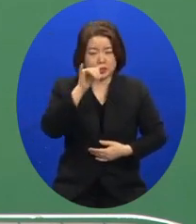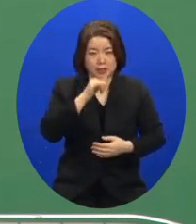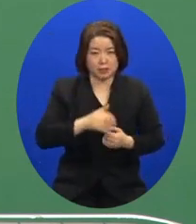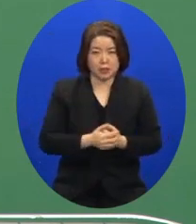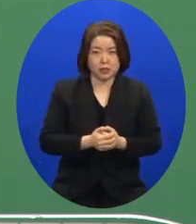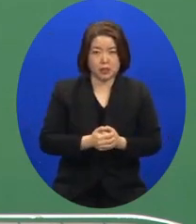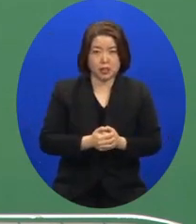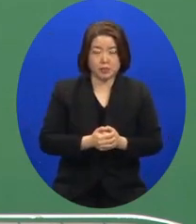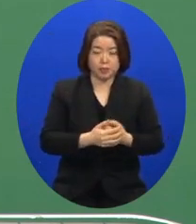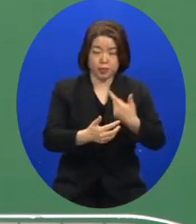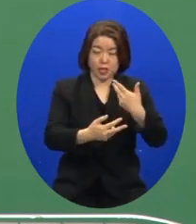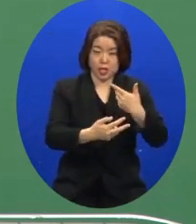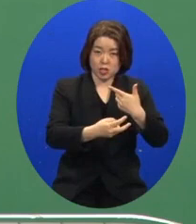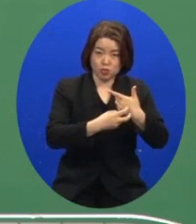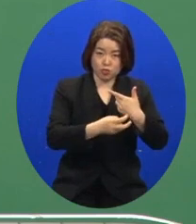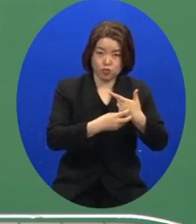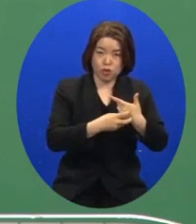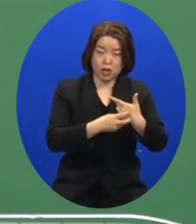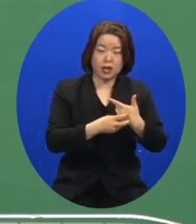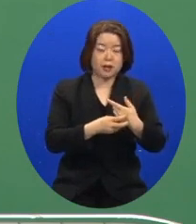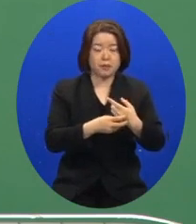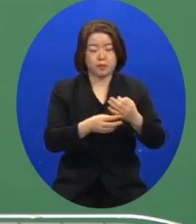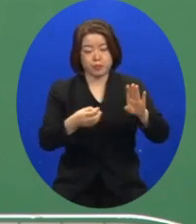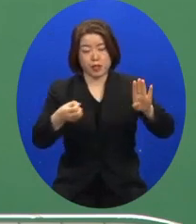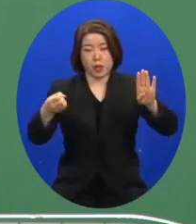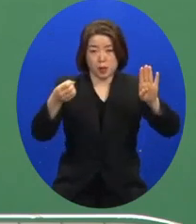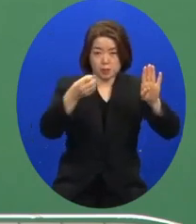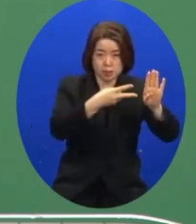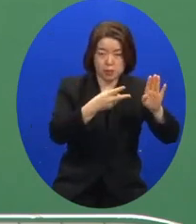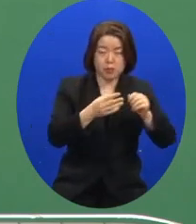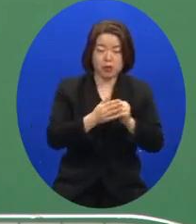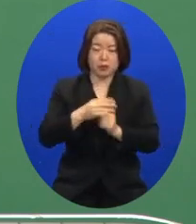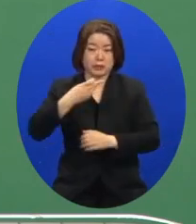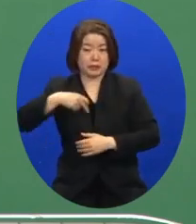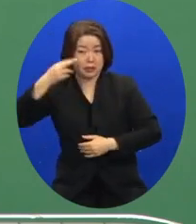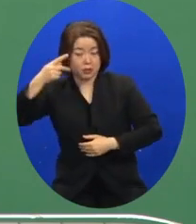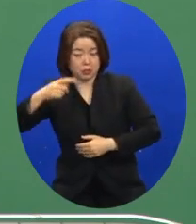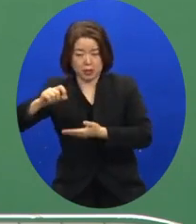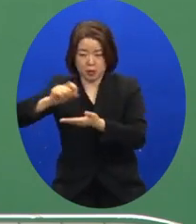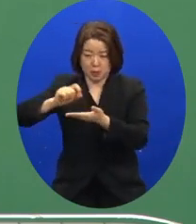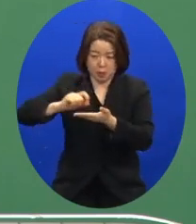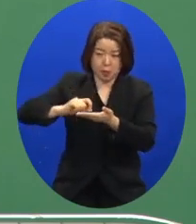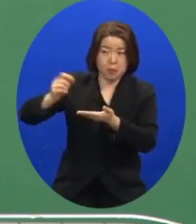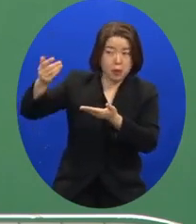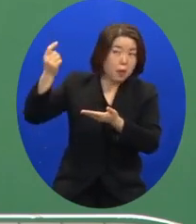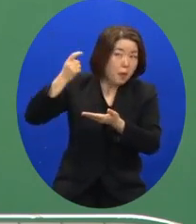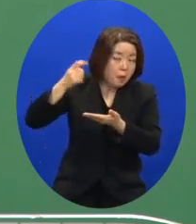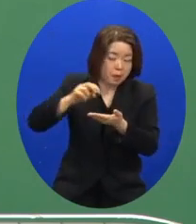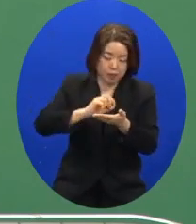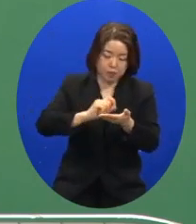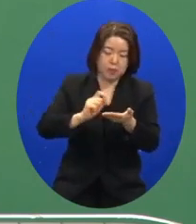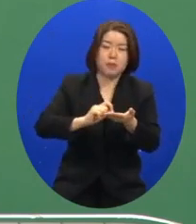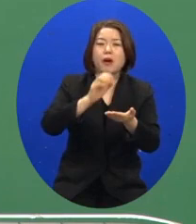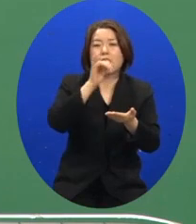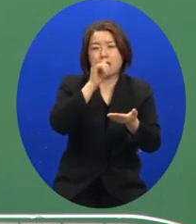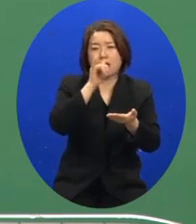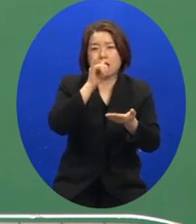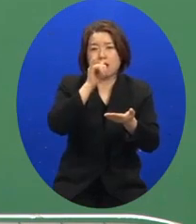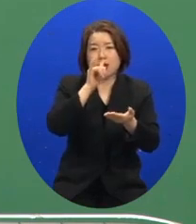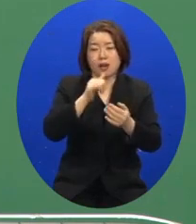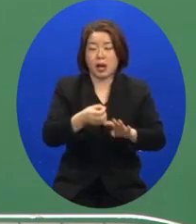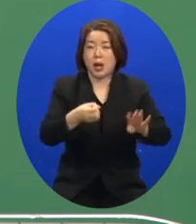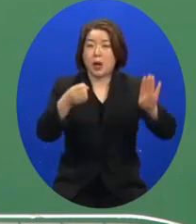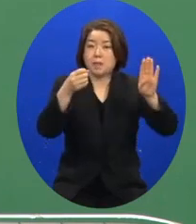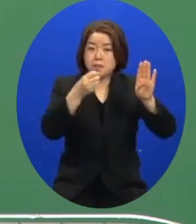누가가 빌립보서를 사도 바울이 불러주는 대로 받아 쓴 사람입니다. 빌립보서에 실제